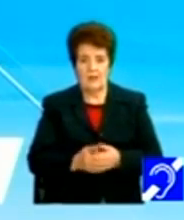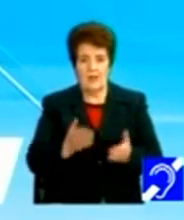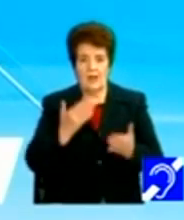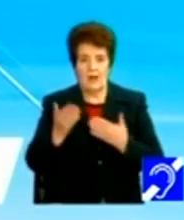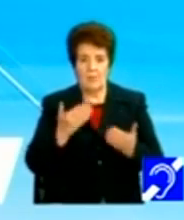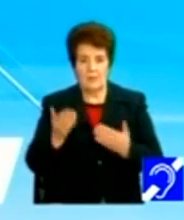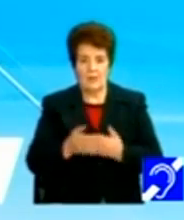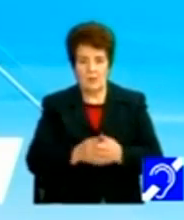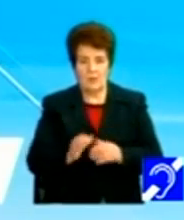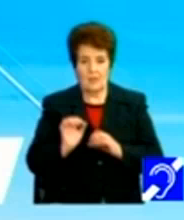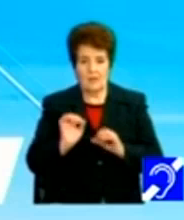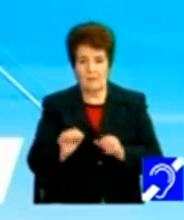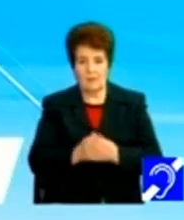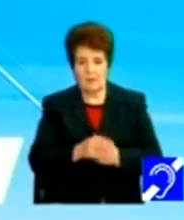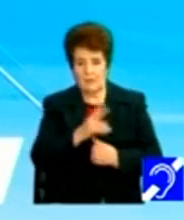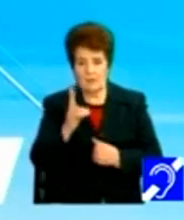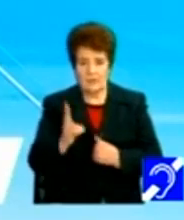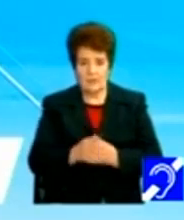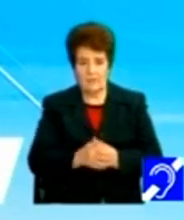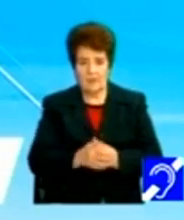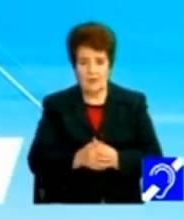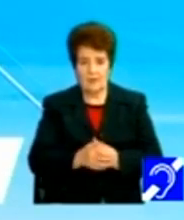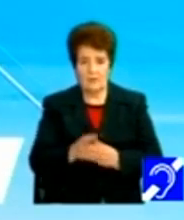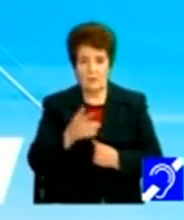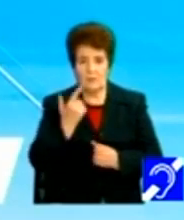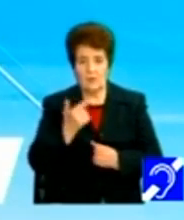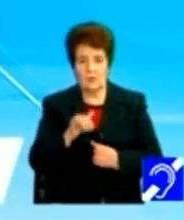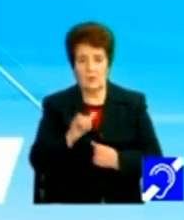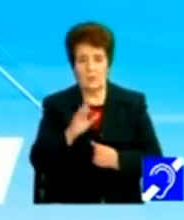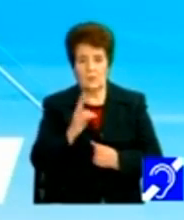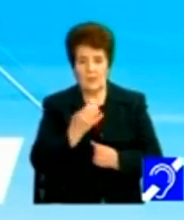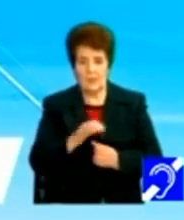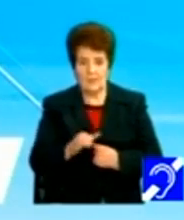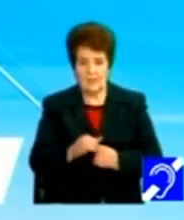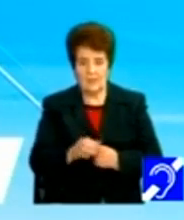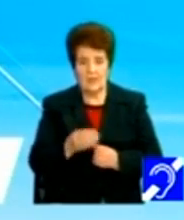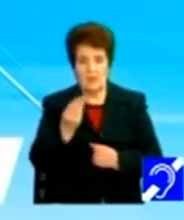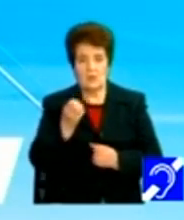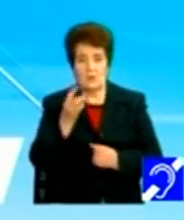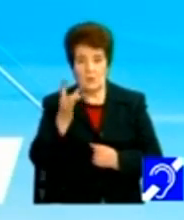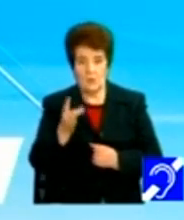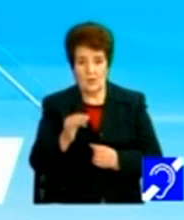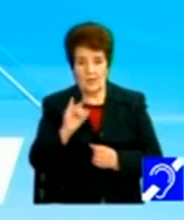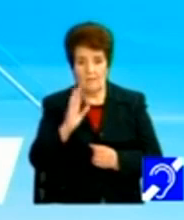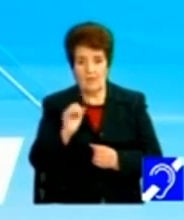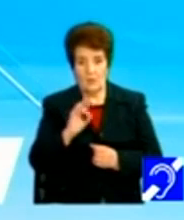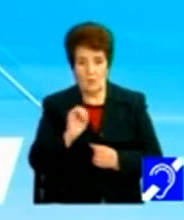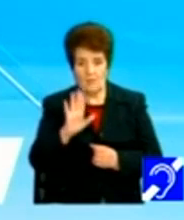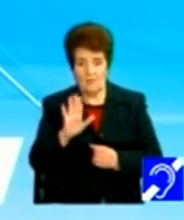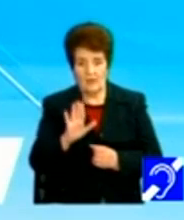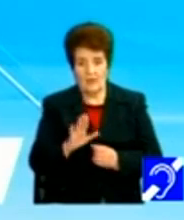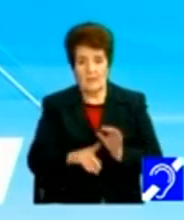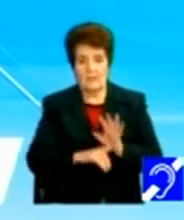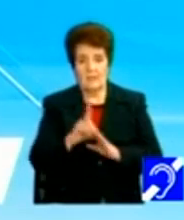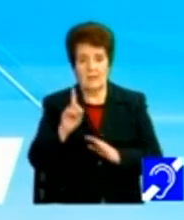apelurile vis-a-vis de a vota sau a nu vota pe cineva. Nu-i vorba doar de Usată și Dodon, mai este și Șor, mai este și Ivanov. Din start am